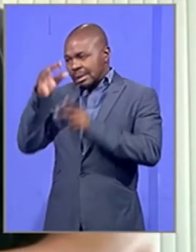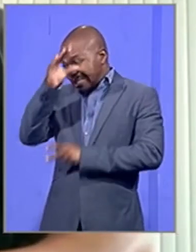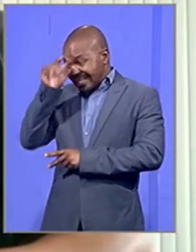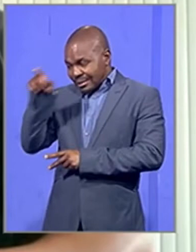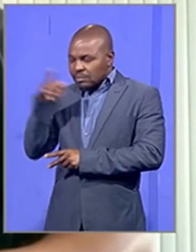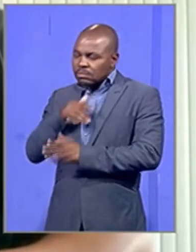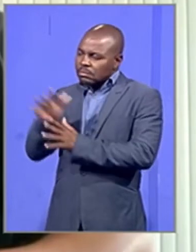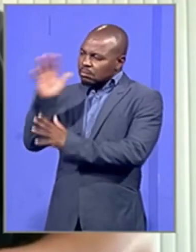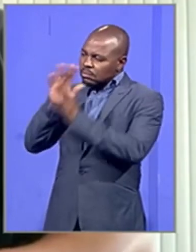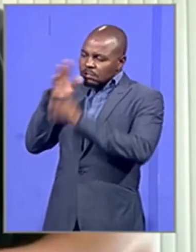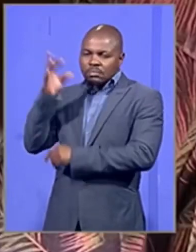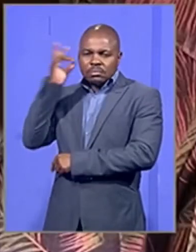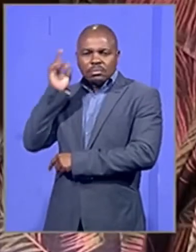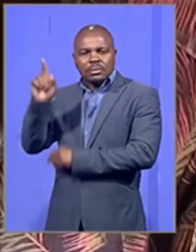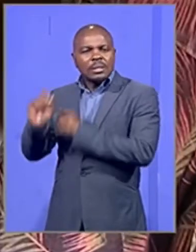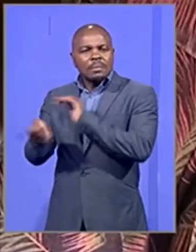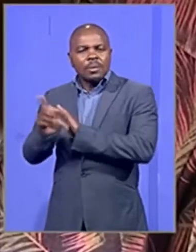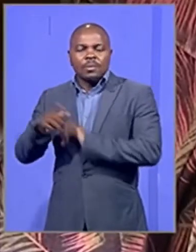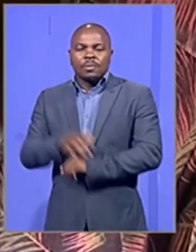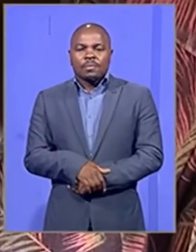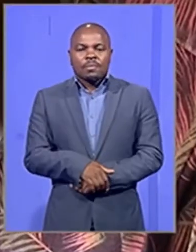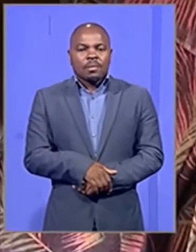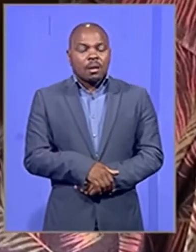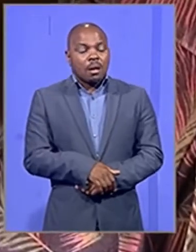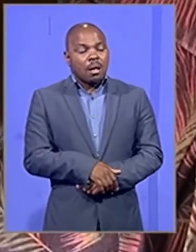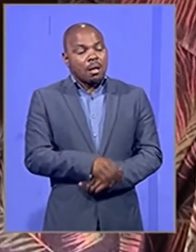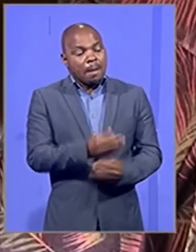rona re utlwe hore ho etsahetseng. Seo